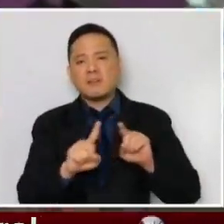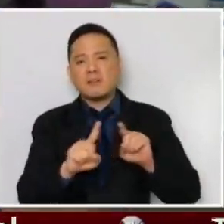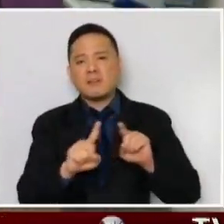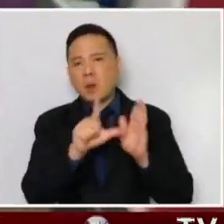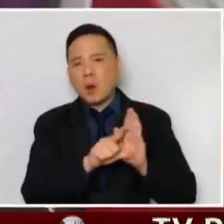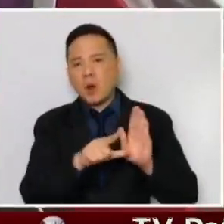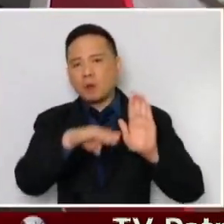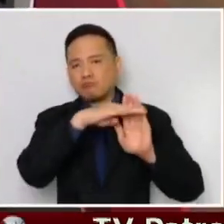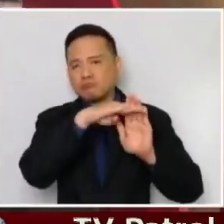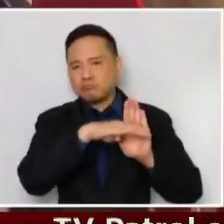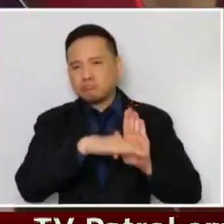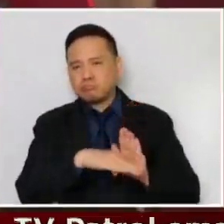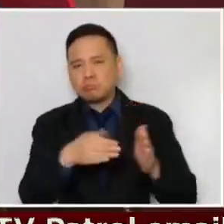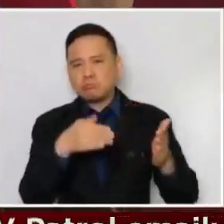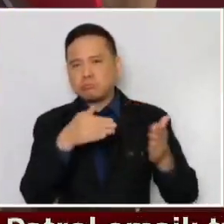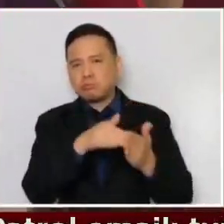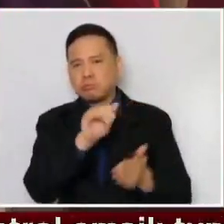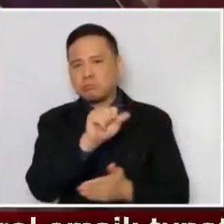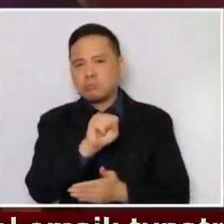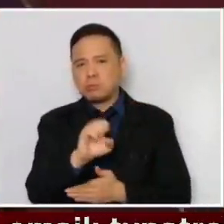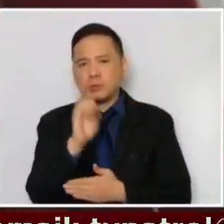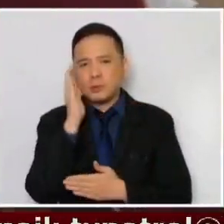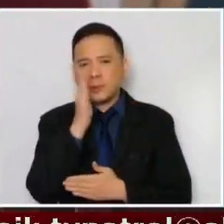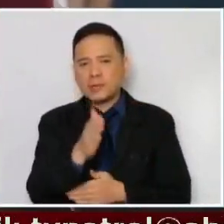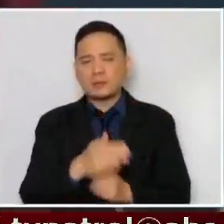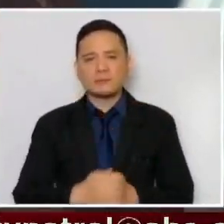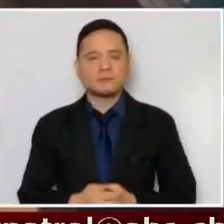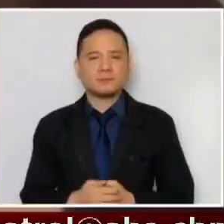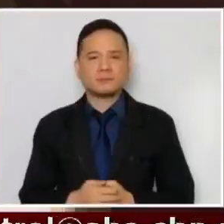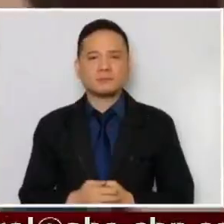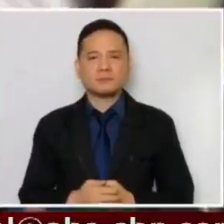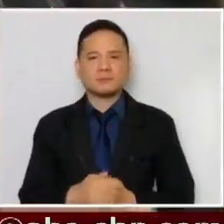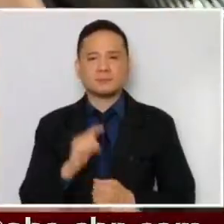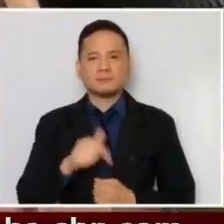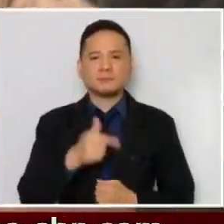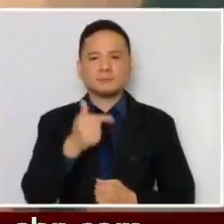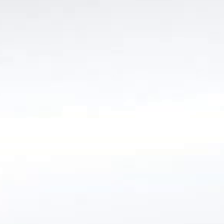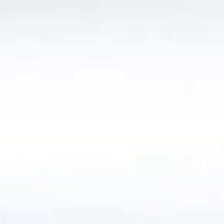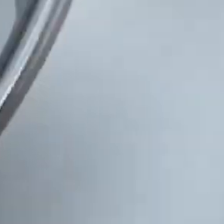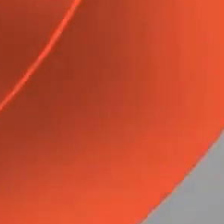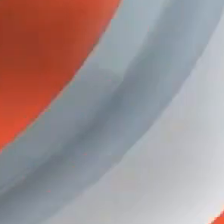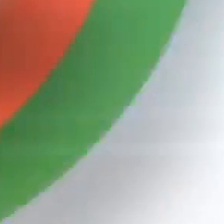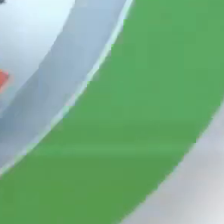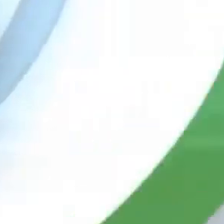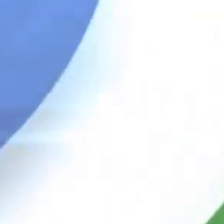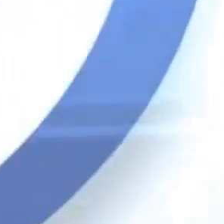at Cybercrime Prevention Act. Nico Bawa, ABS-CBN News.